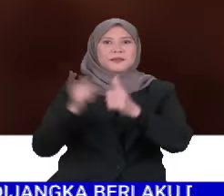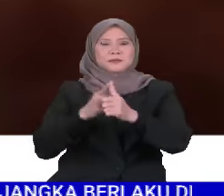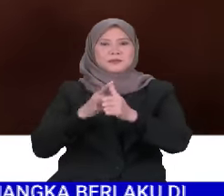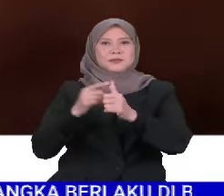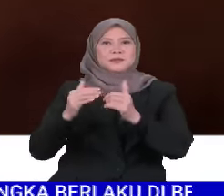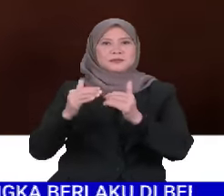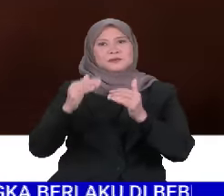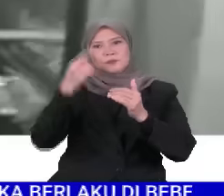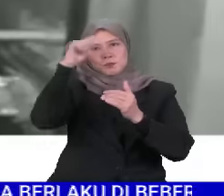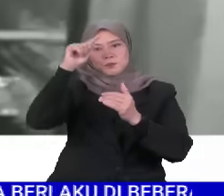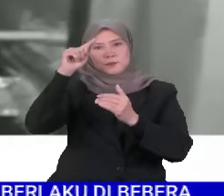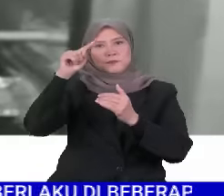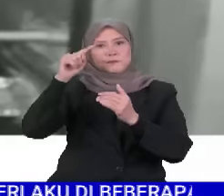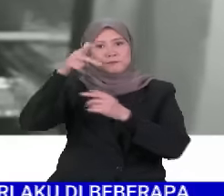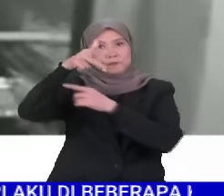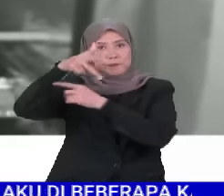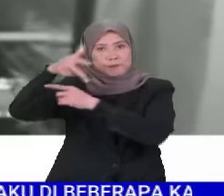menurutnya